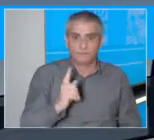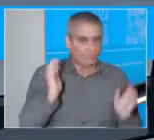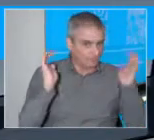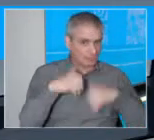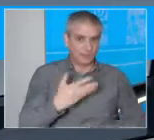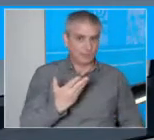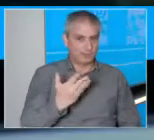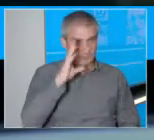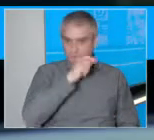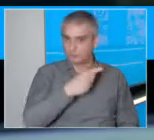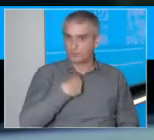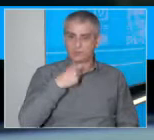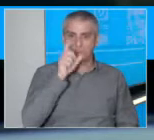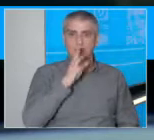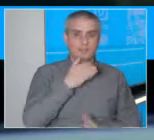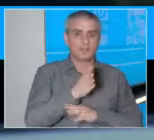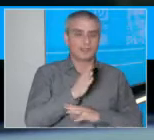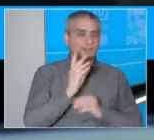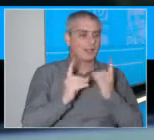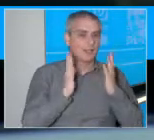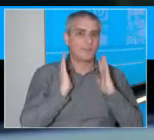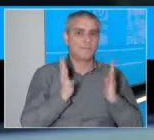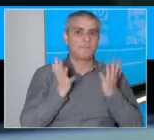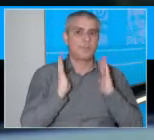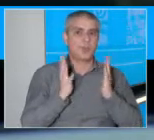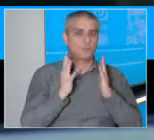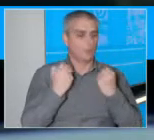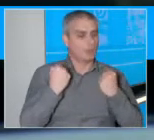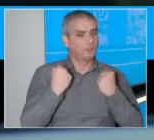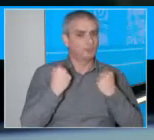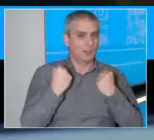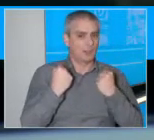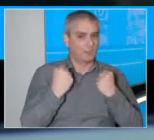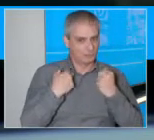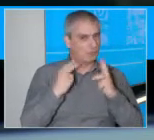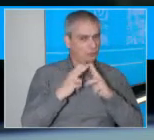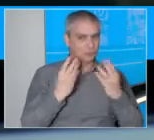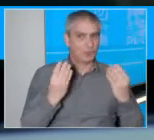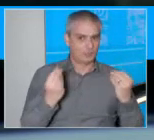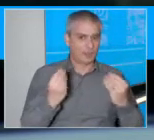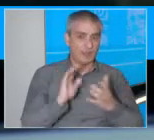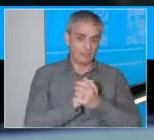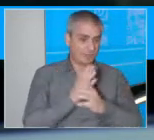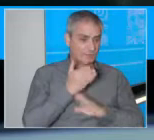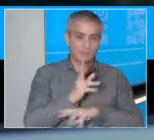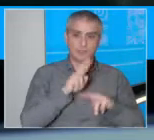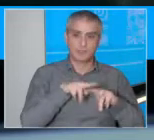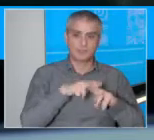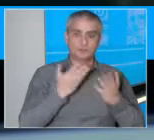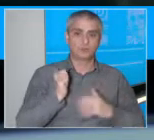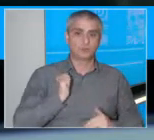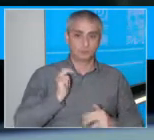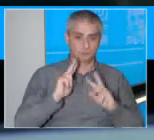מול האג'נדות. אבל אדם שנכנס לתוך דינמיקה מאוד מאוד חזקה. אני פוגש לא מעט חברים שנכנסים אחר כך לשירות